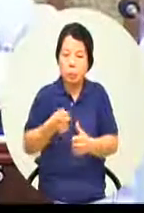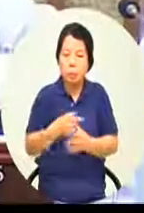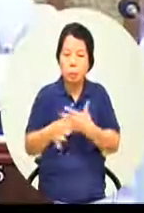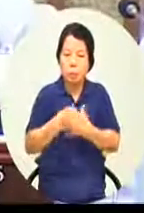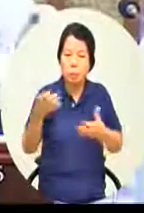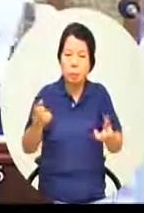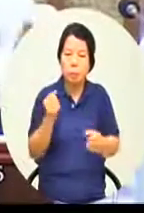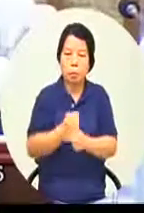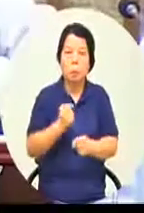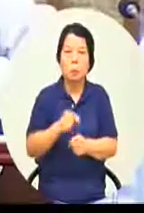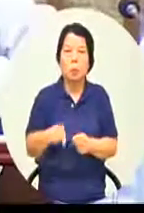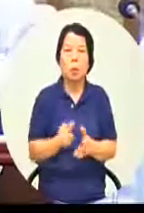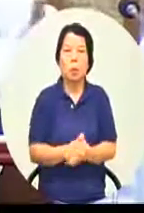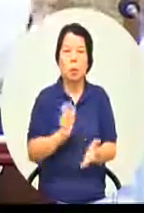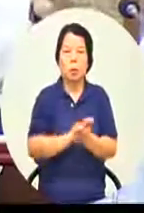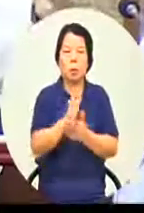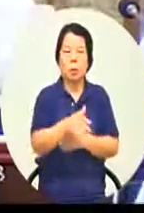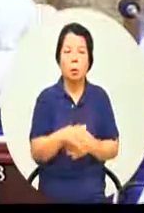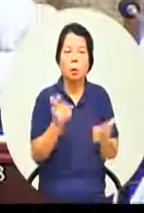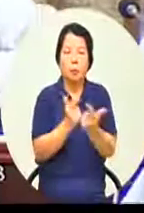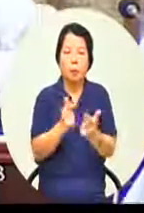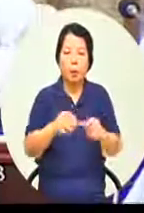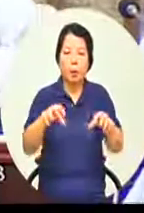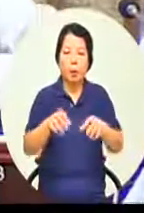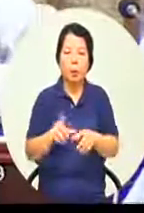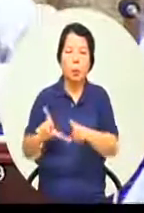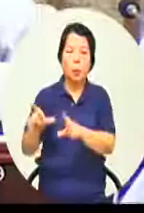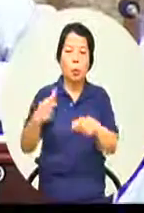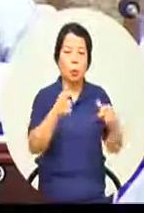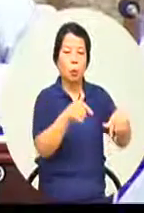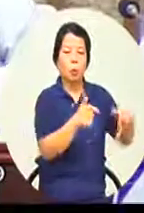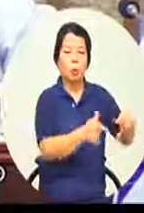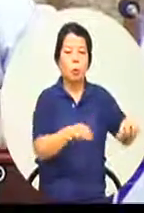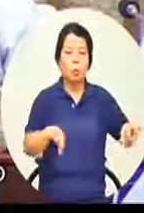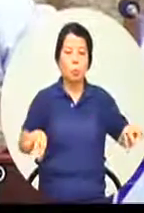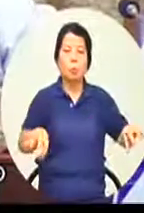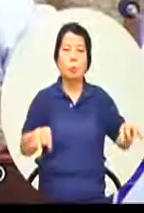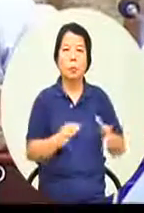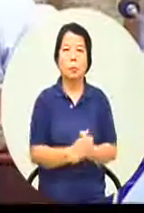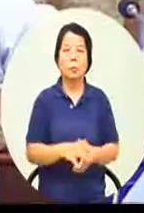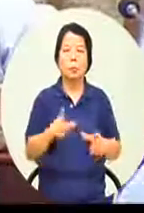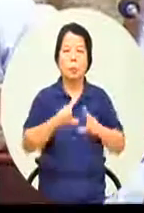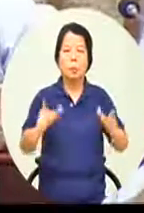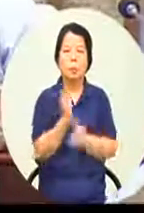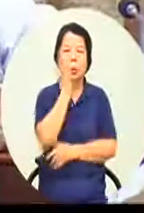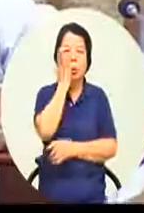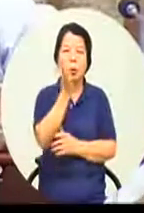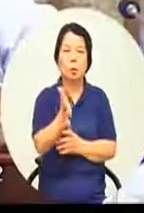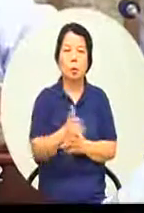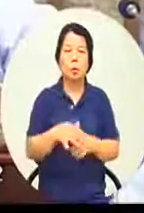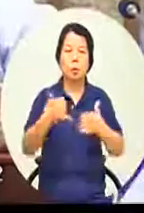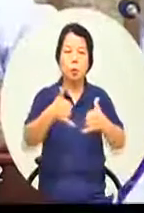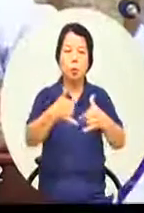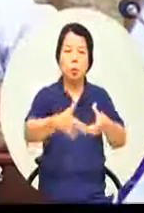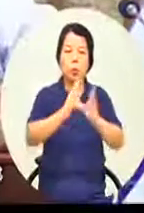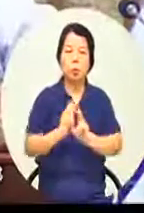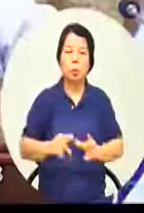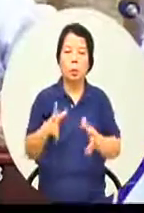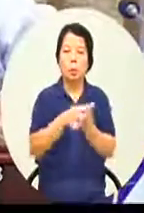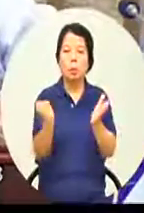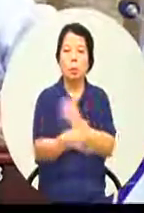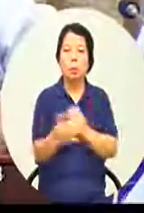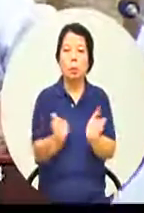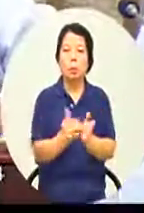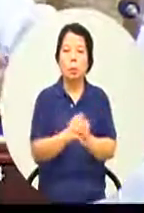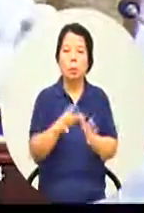那未来就只有配合两段，就是东段跟西段的这一部分。那大顺路桥的拆除，那我们才有办法去把它这一段